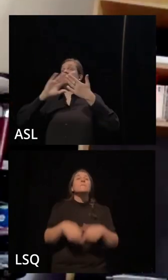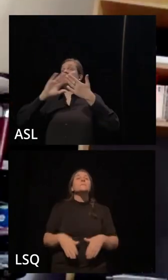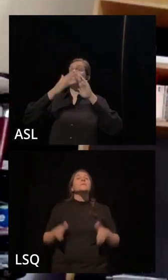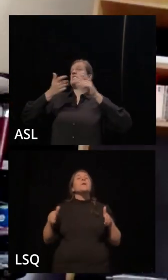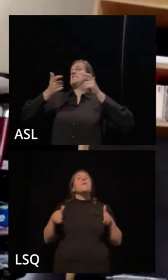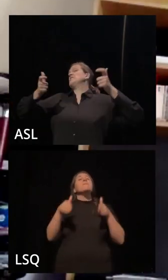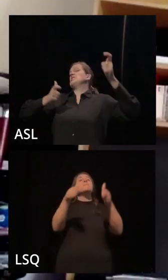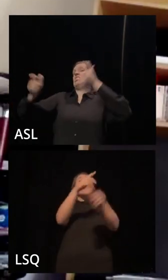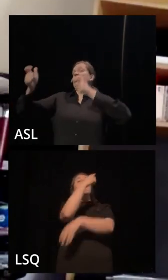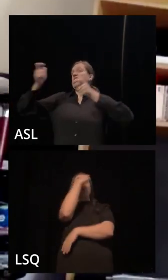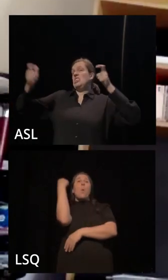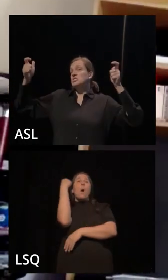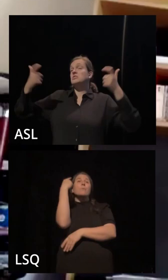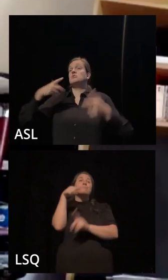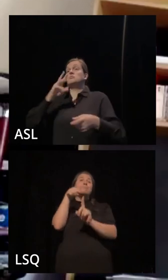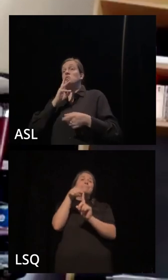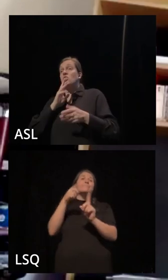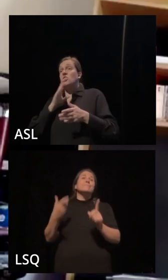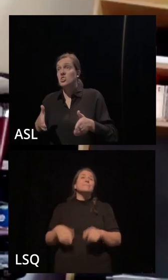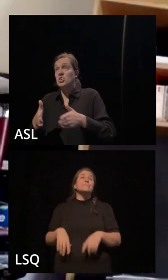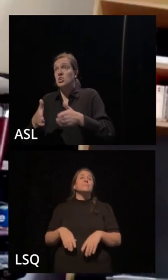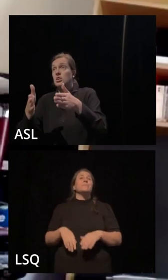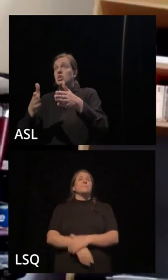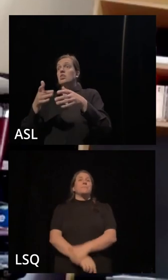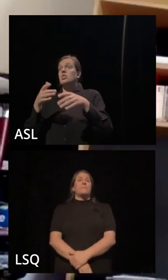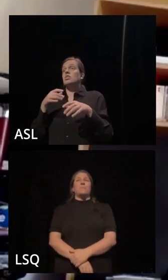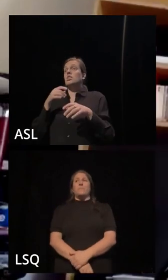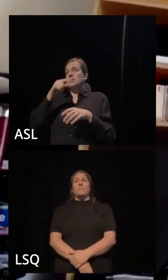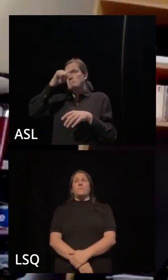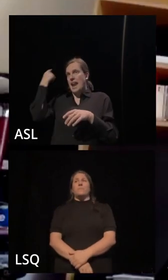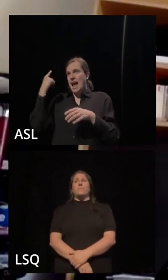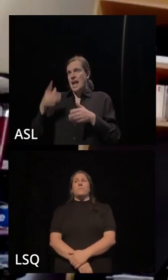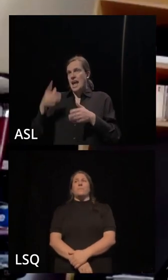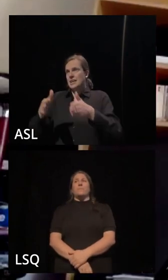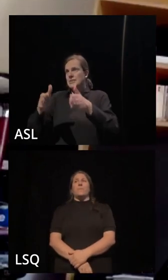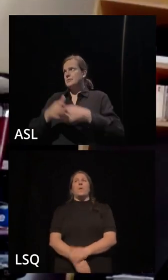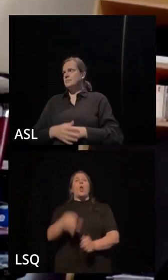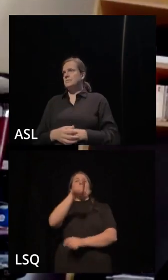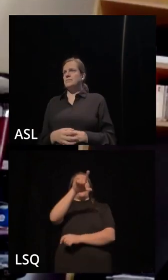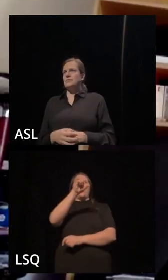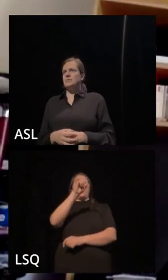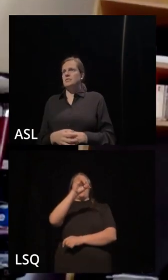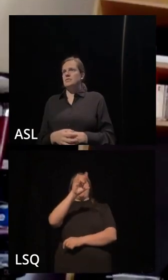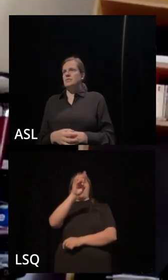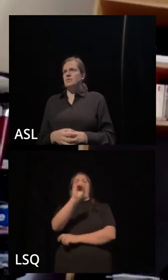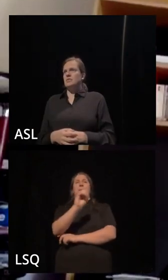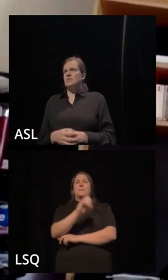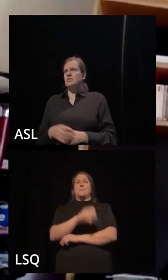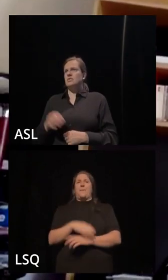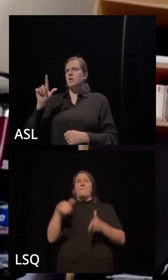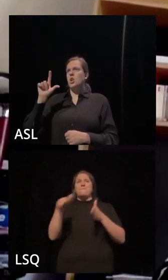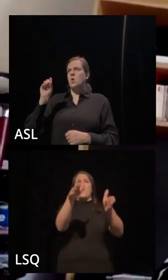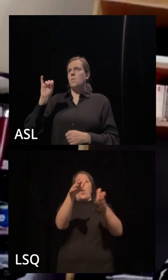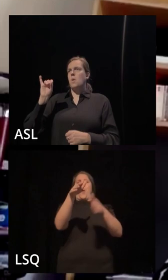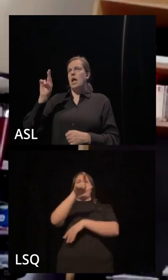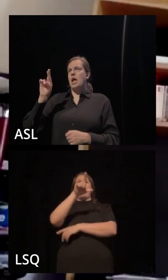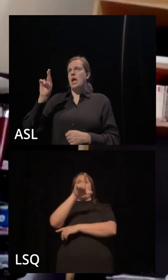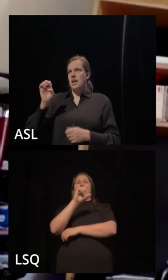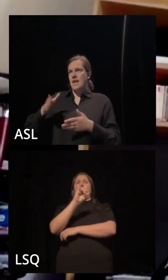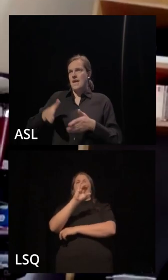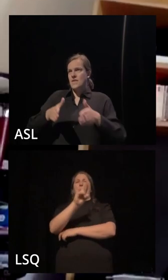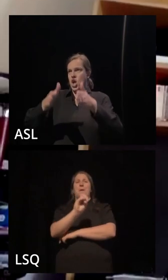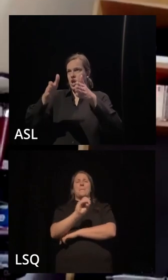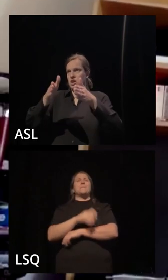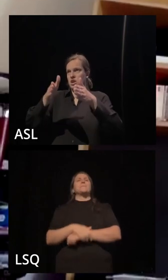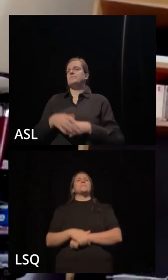et sur le fleuve Loire en l'occurrence. Donc, je vais passer à mon partage d'écran, parce que le temps